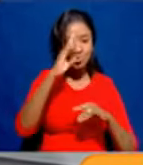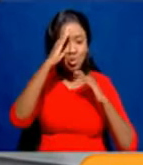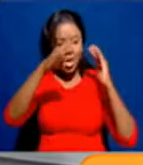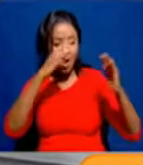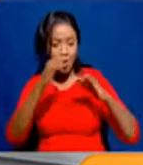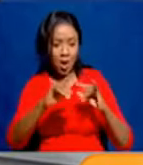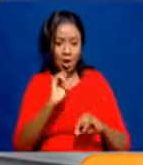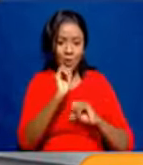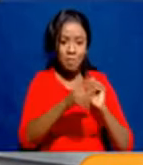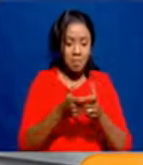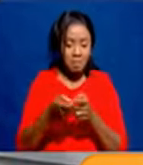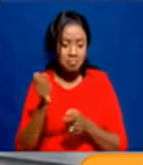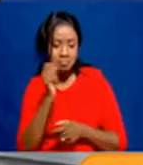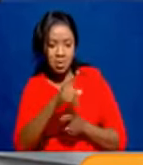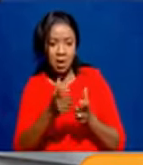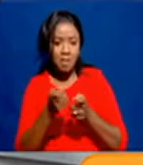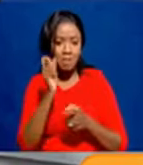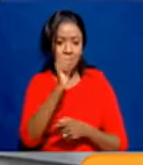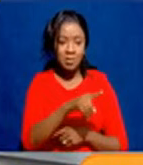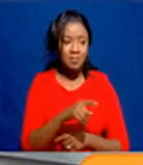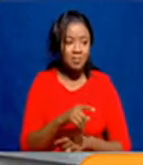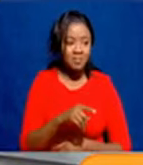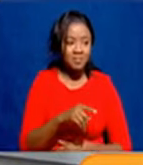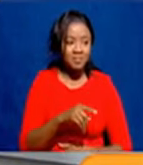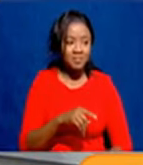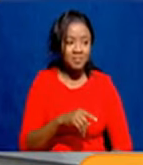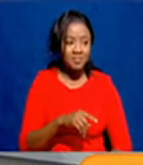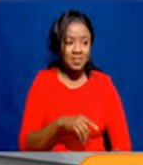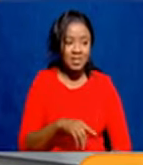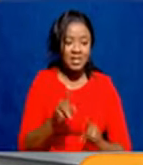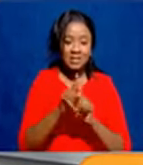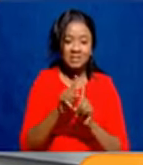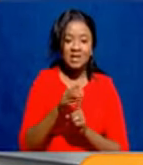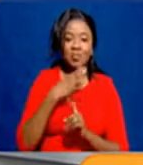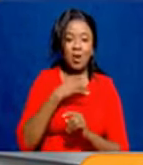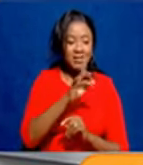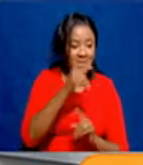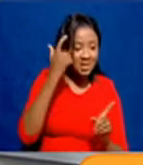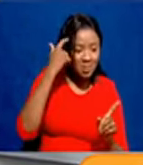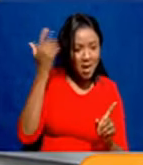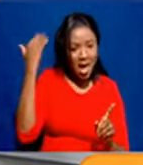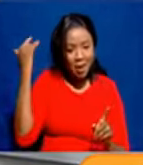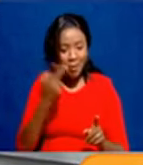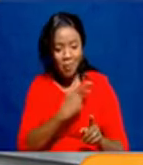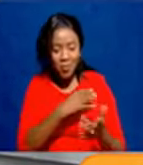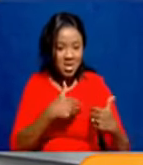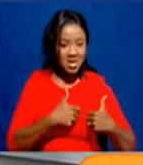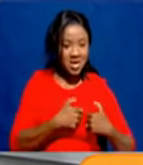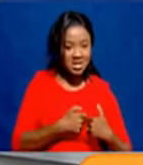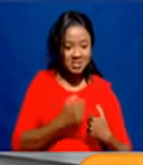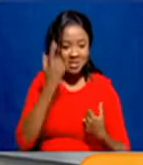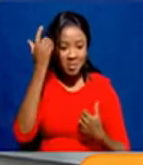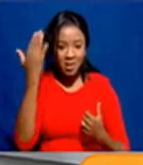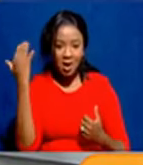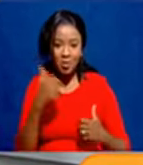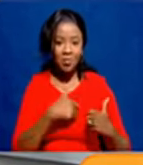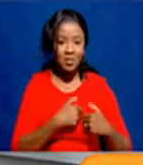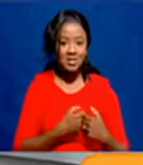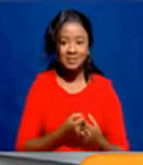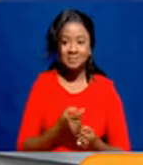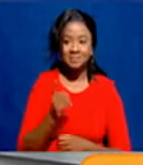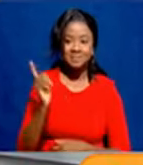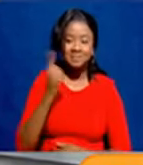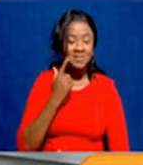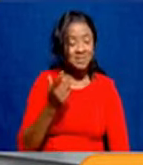ama ni ukweli kwamba shakumsema tusi mavi ya kale ya chikunuka? Anayo ya chikunuka. Mmoja hapa anasema mimi ya kibado nampenda my